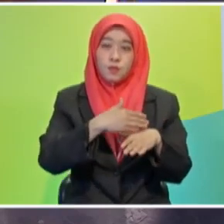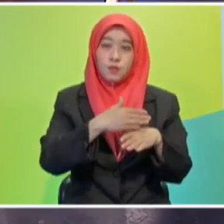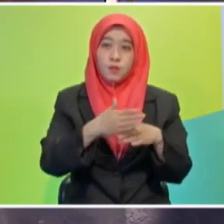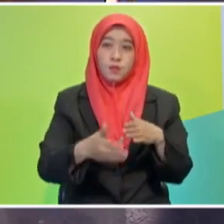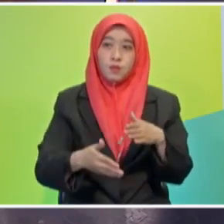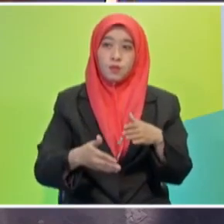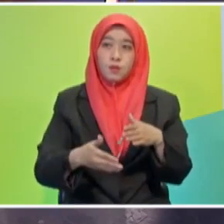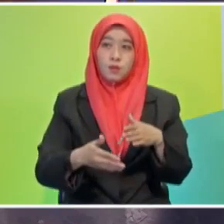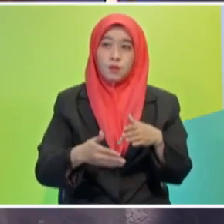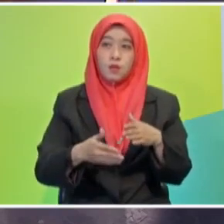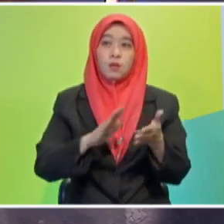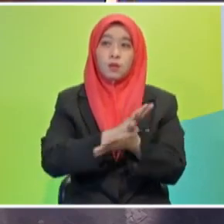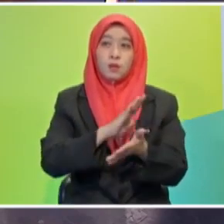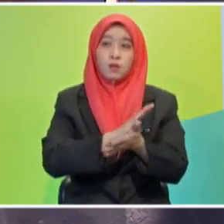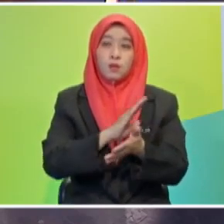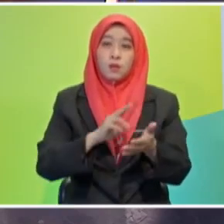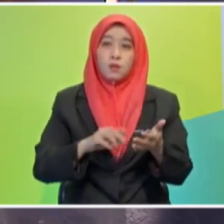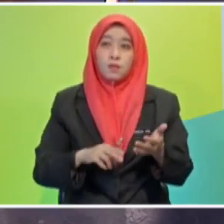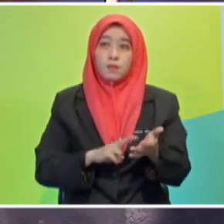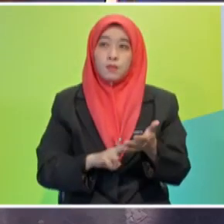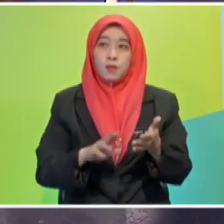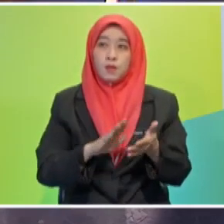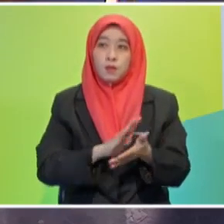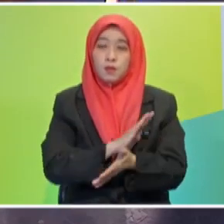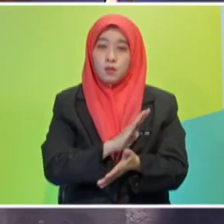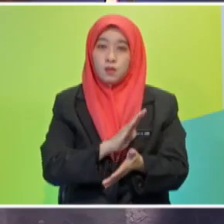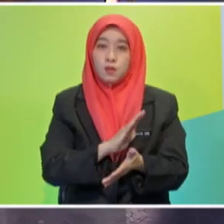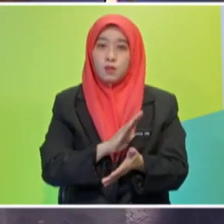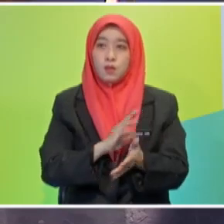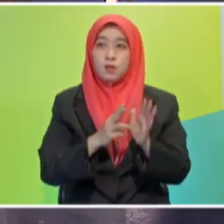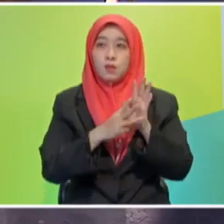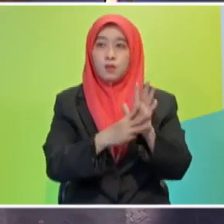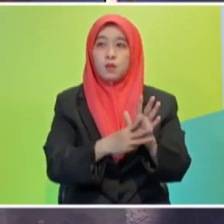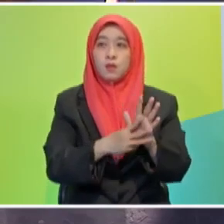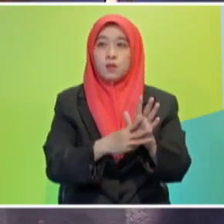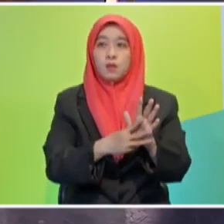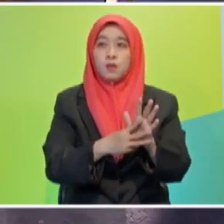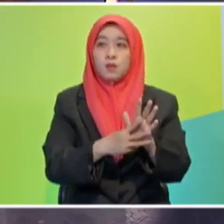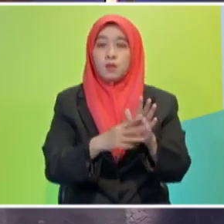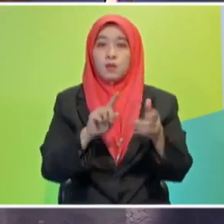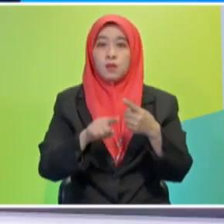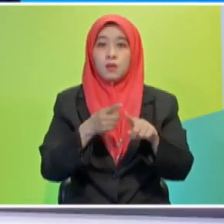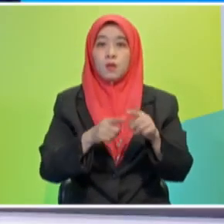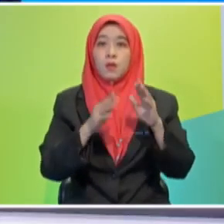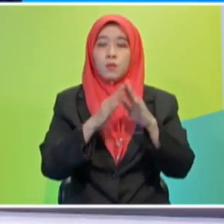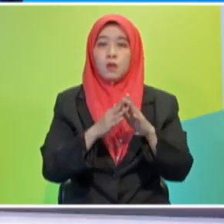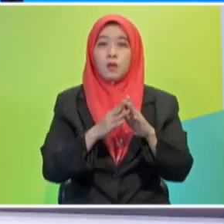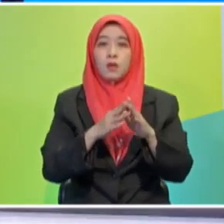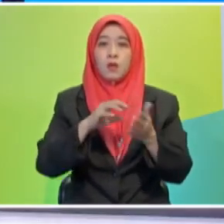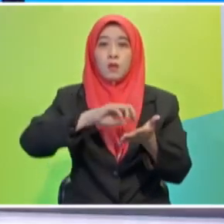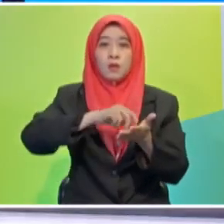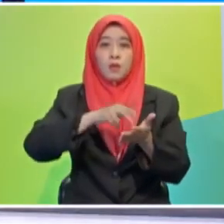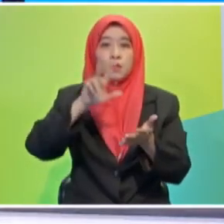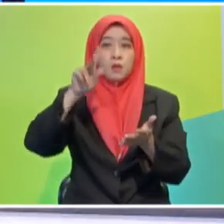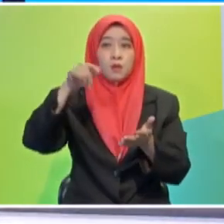punya pembayang tu. Saya mewakili kawan-kawan saya di rumah sana untuk menjawab soalan ni, cikgu. Plug 3 pin